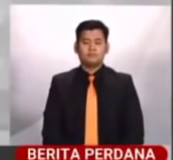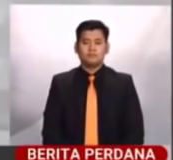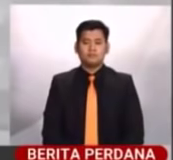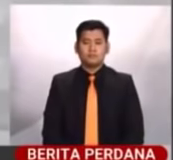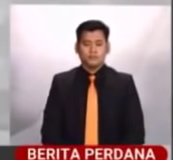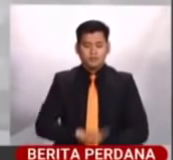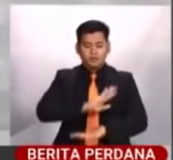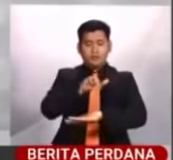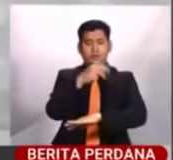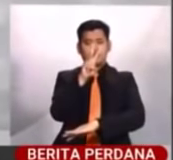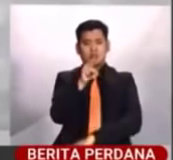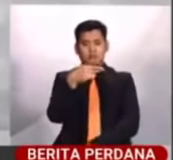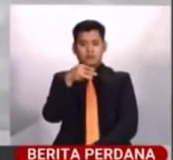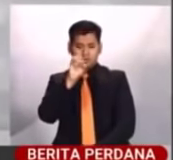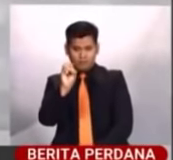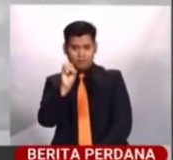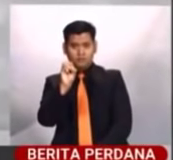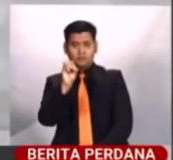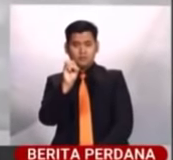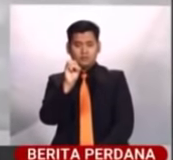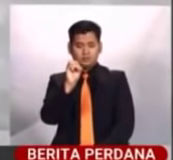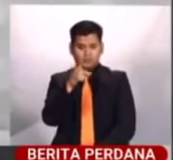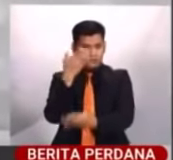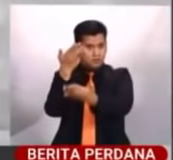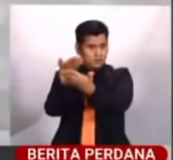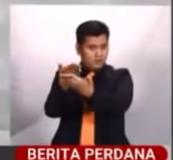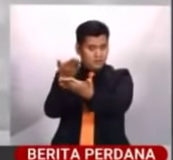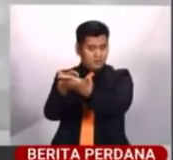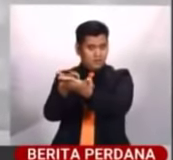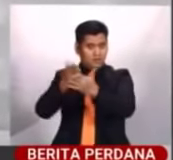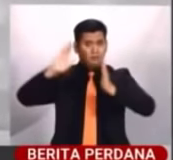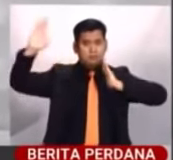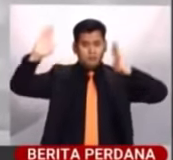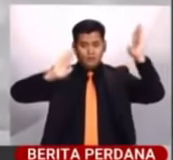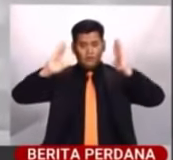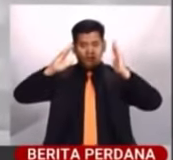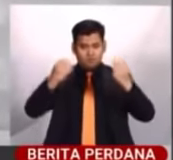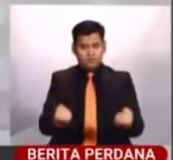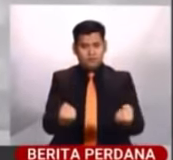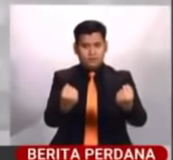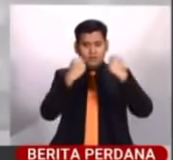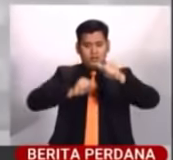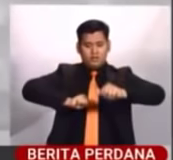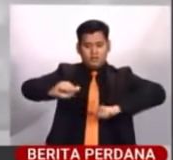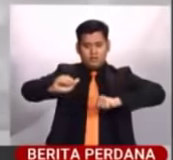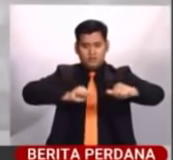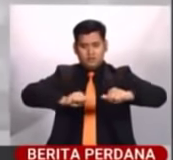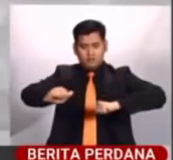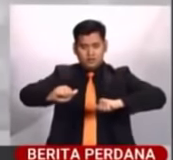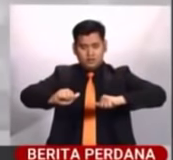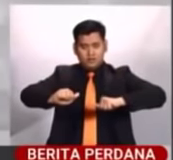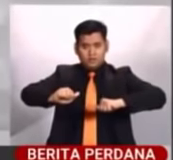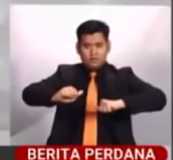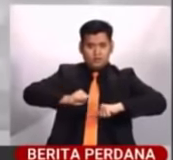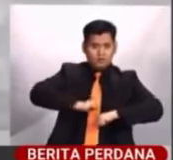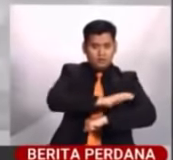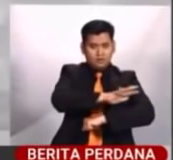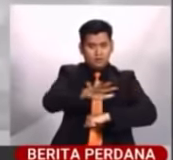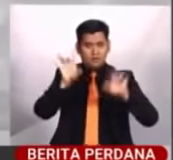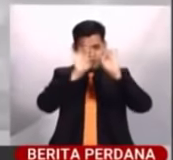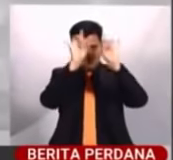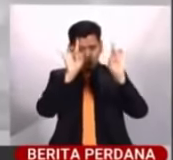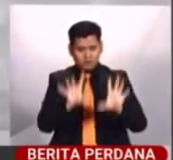Dalam hal itu, Pertubuhan Kesihatan Sedunia WHO mencadangkan Malaysia memperkukuh aktiviti influenza surveillance dengan menjalankan